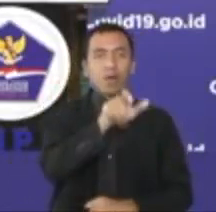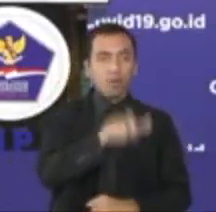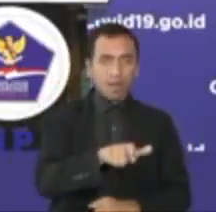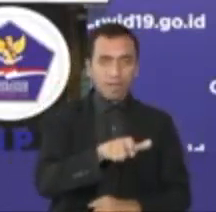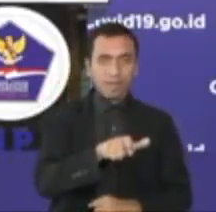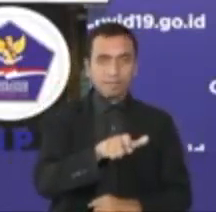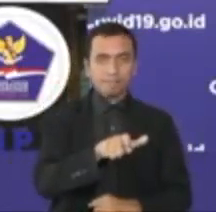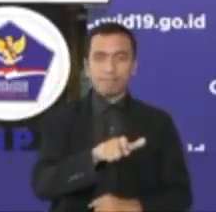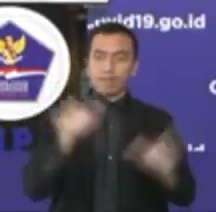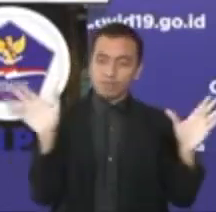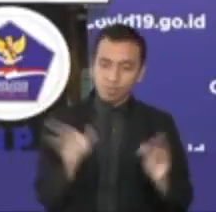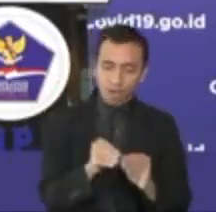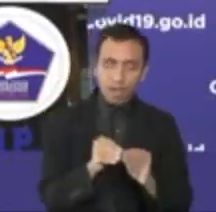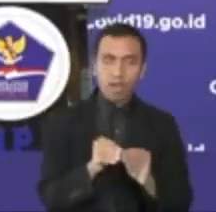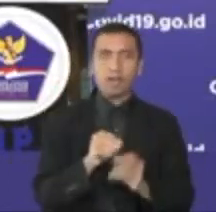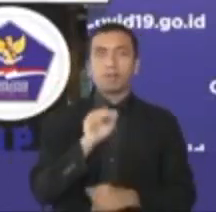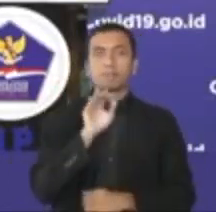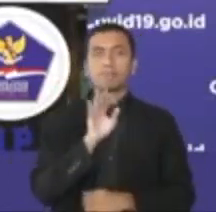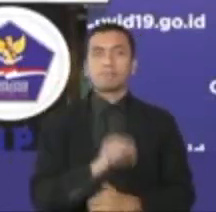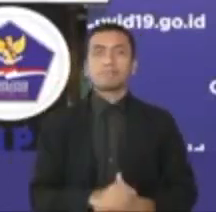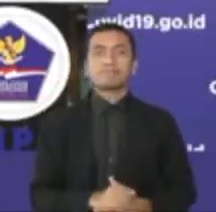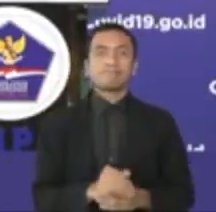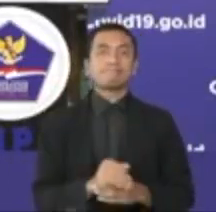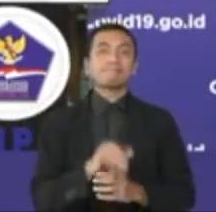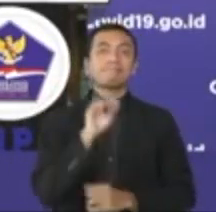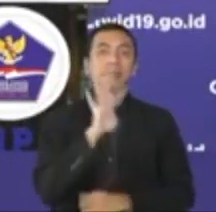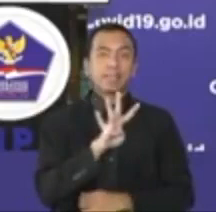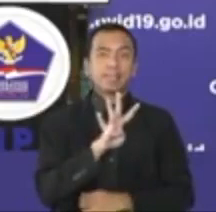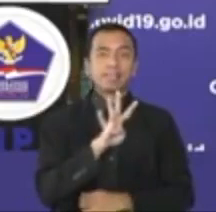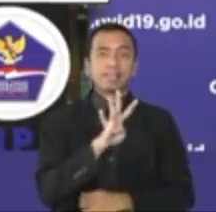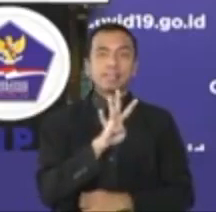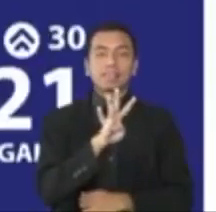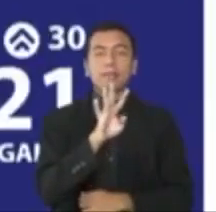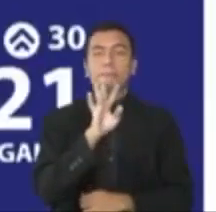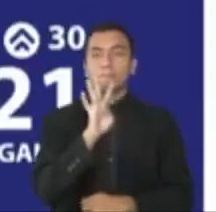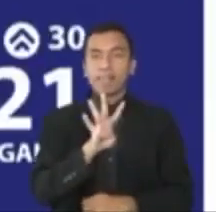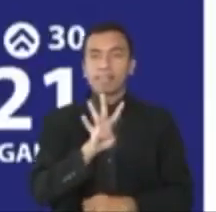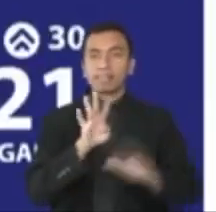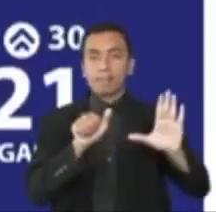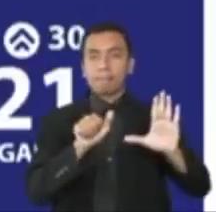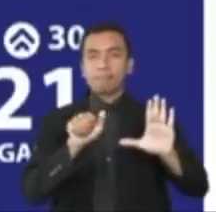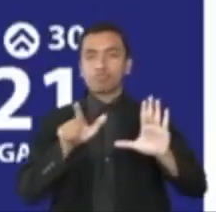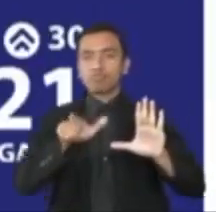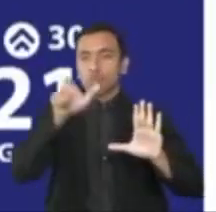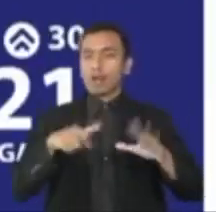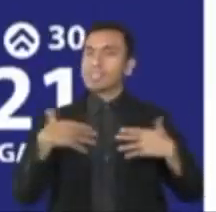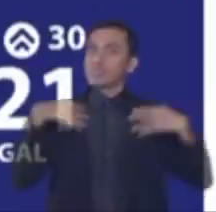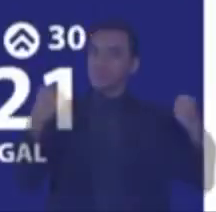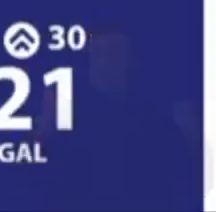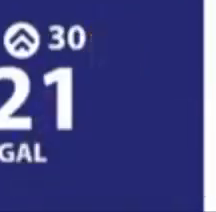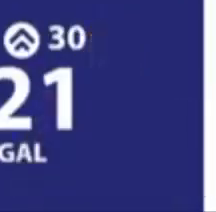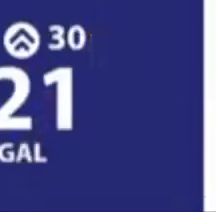sehingga menjadi 400 ulangi menjadi 4467 orang